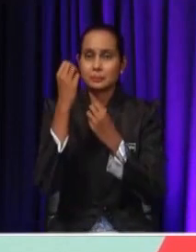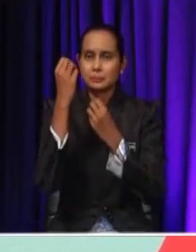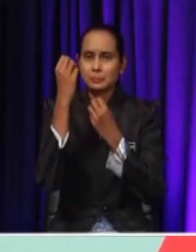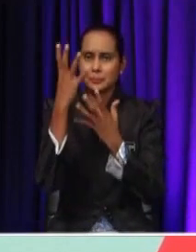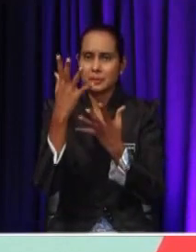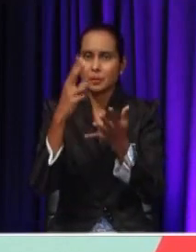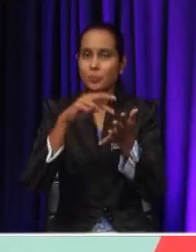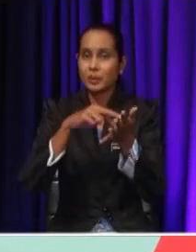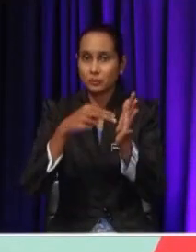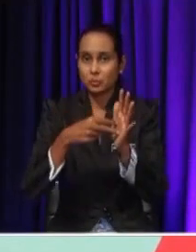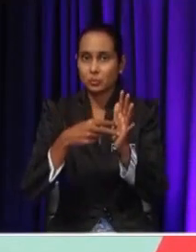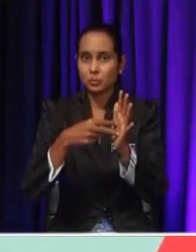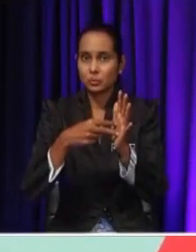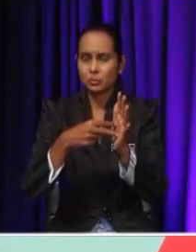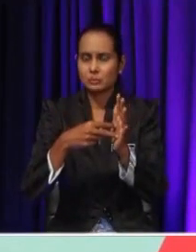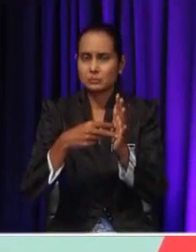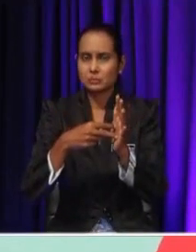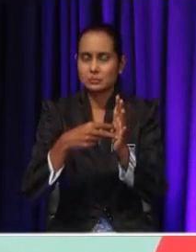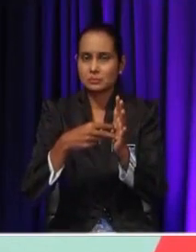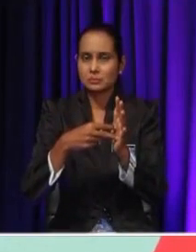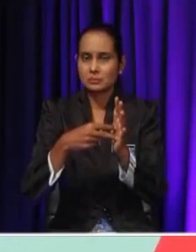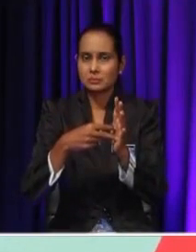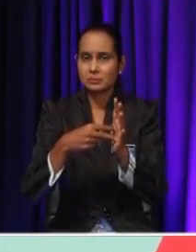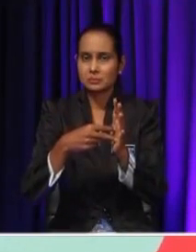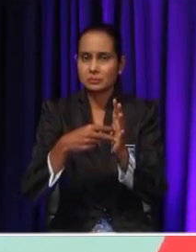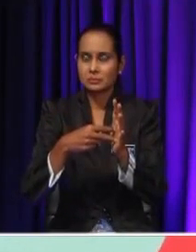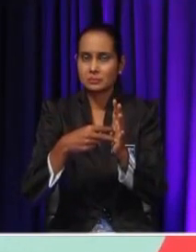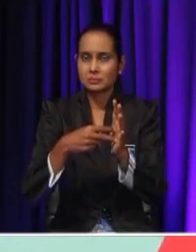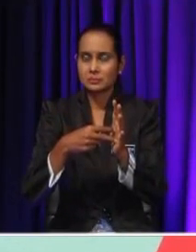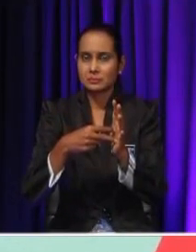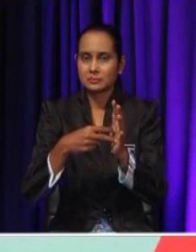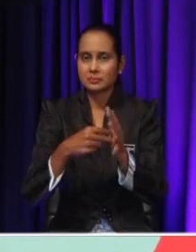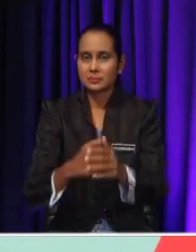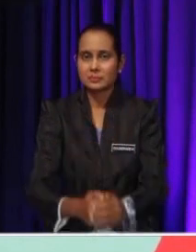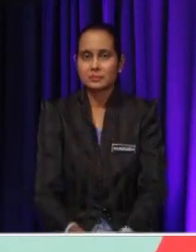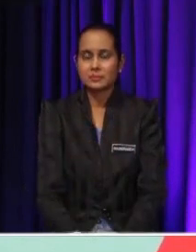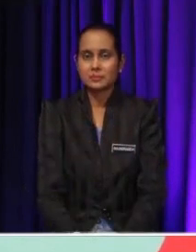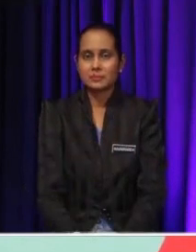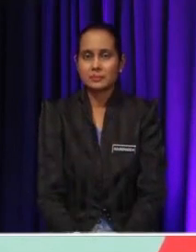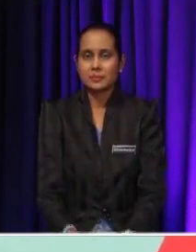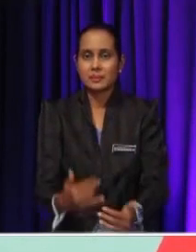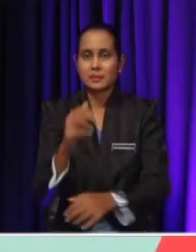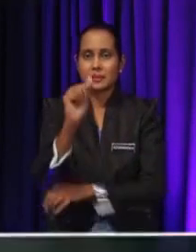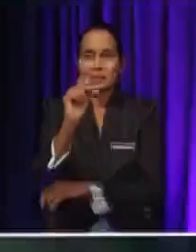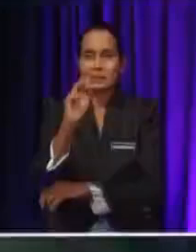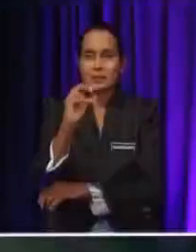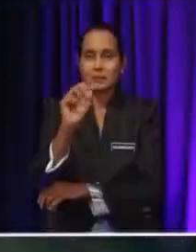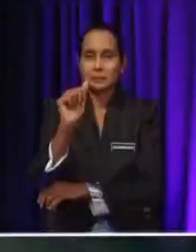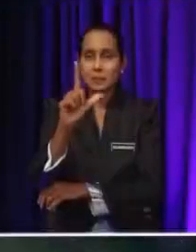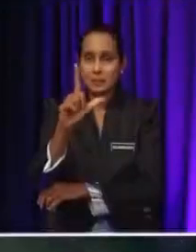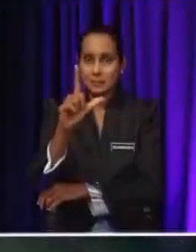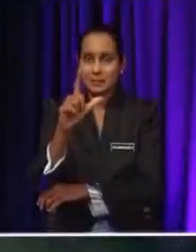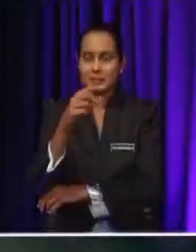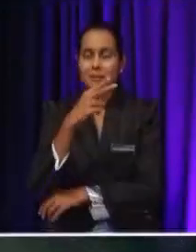maksud saya nak boleh tak Akmal dengan cepat dan jelas bersajak silahkan saya